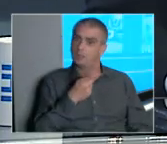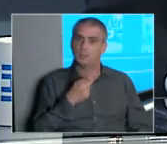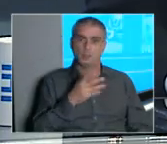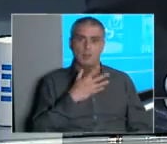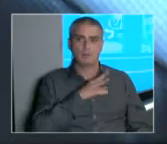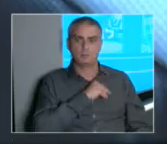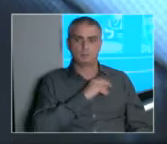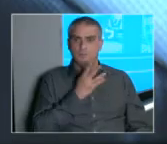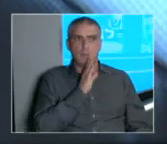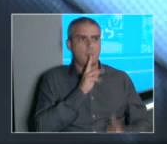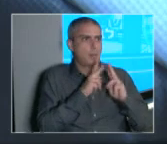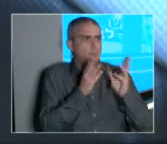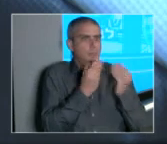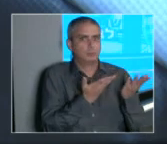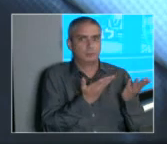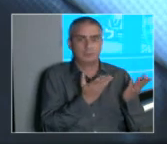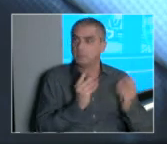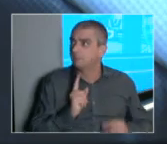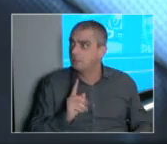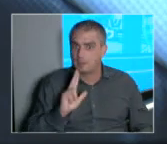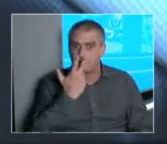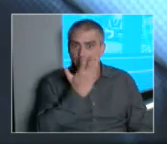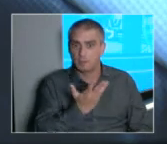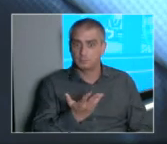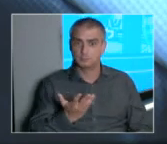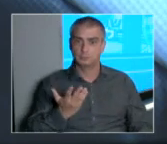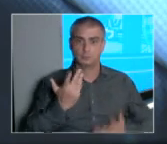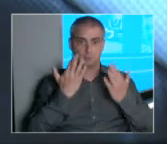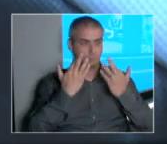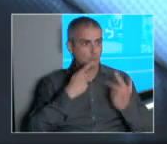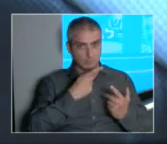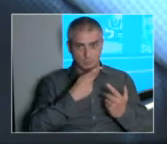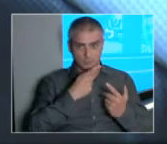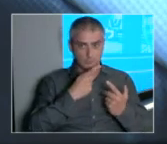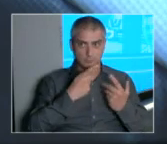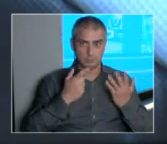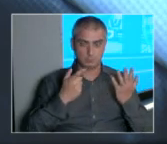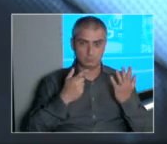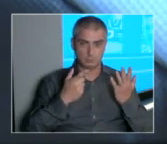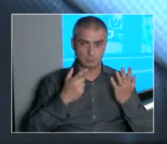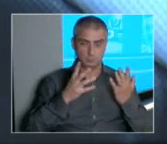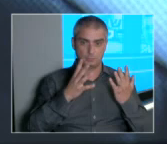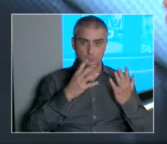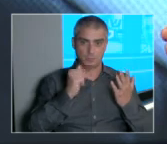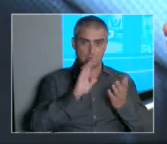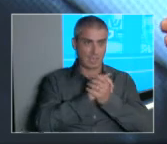הסכמת להיפגש? מה הבעיה להיפגש איתו? עם מי? בני גנץ? ברגע שהוא לקח